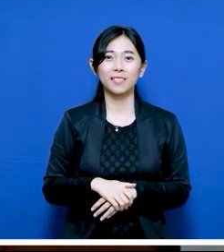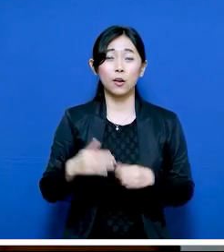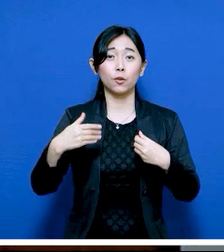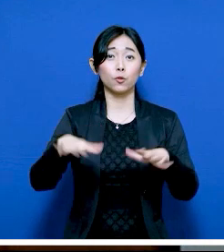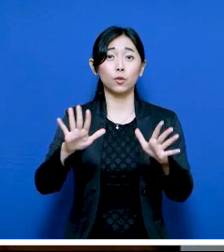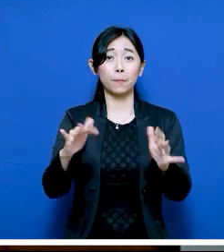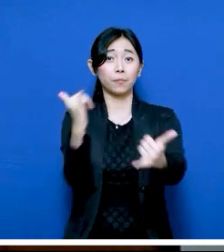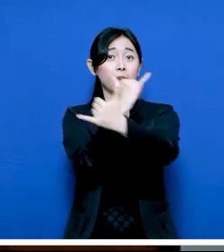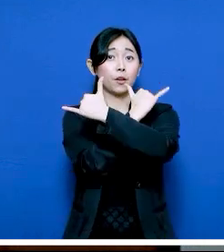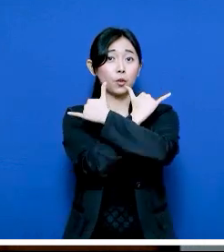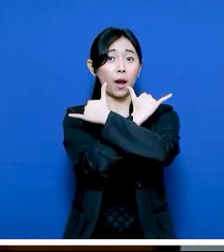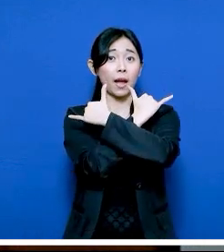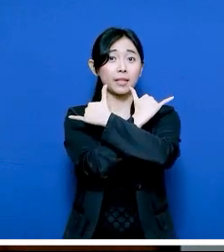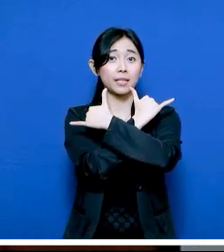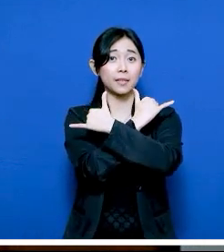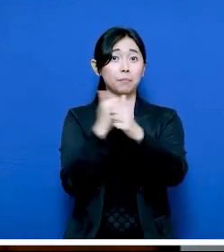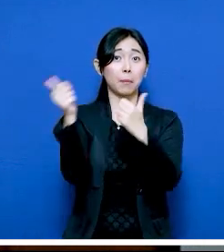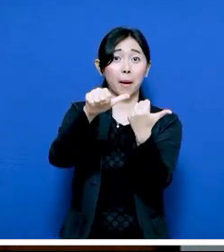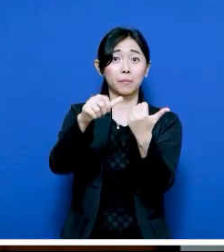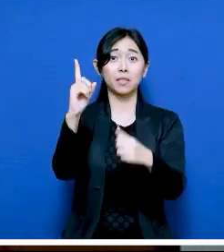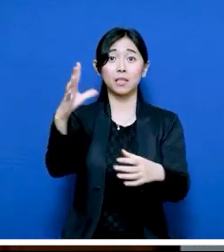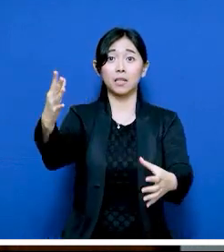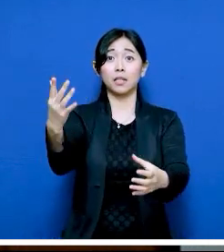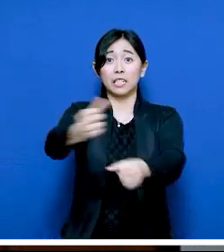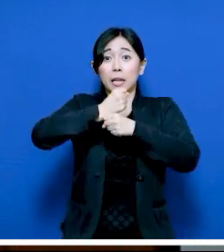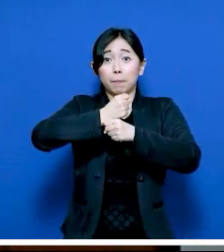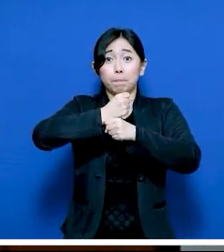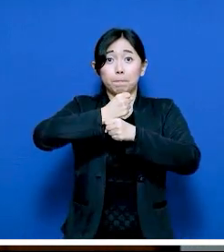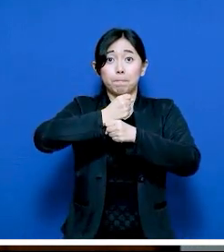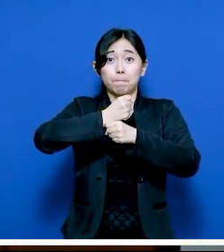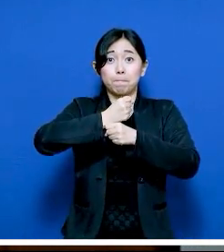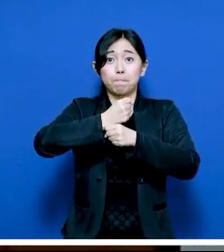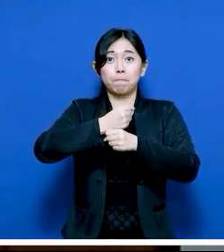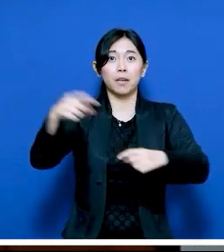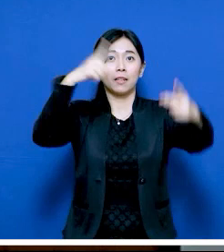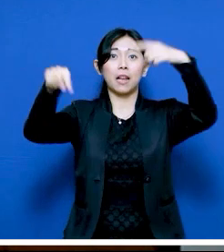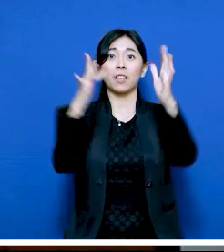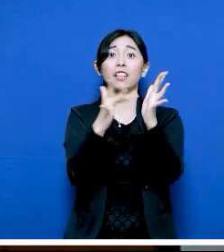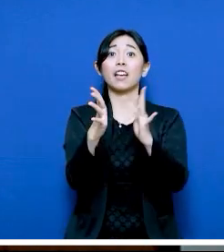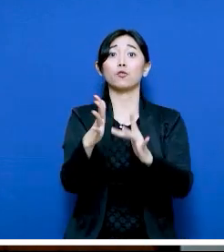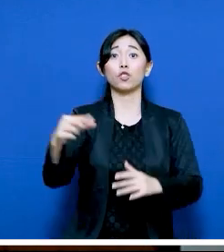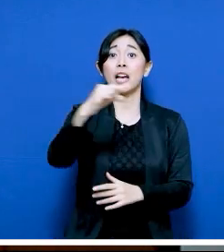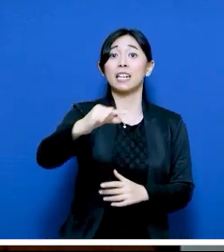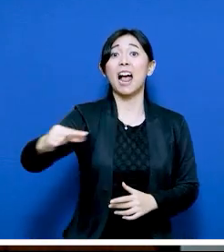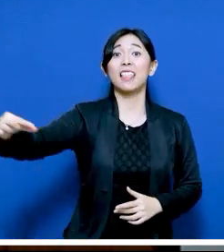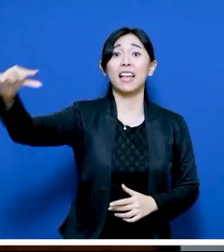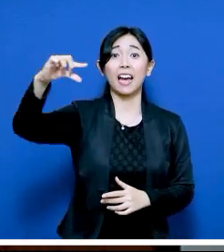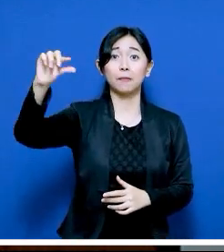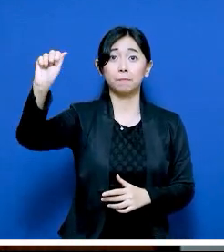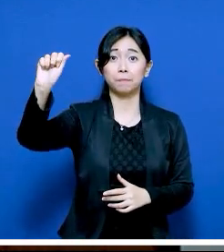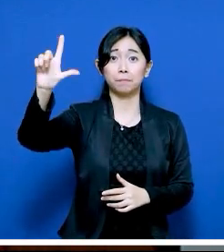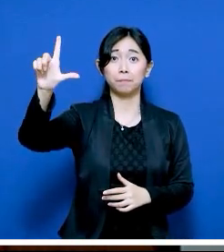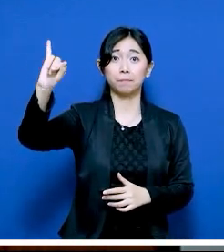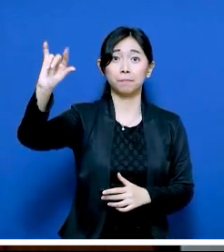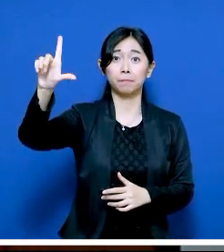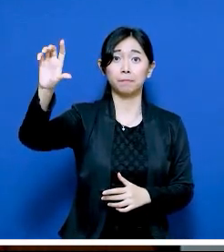Sesudah Yohanes ditangkap, datanglah Yesus ke Galilea memberitakan Injil